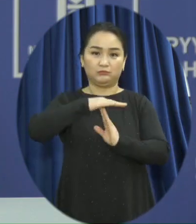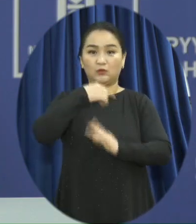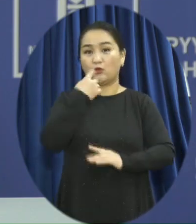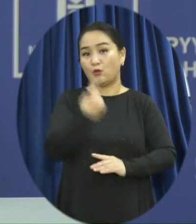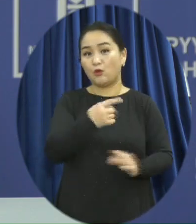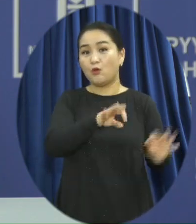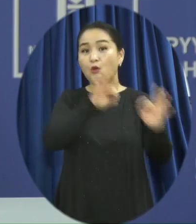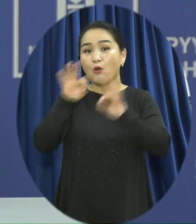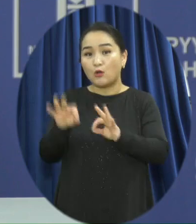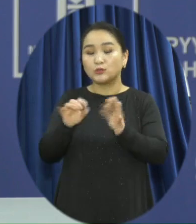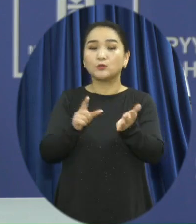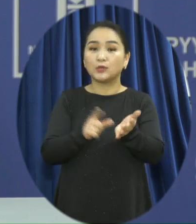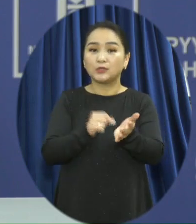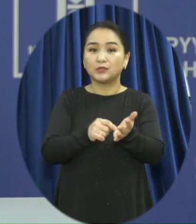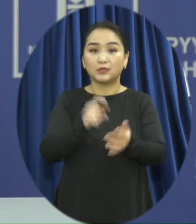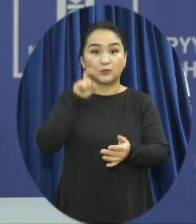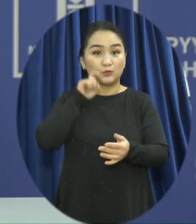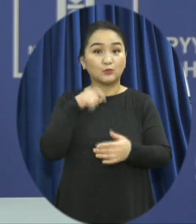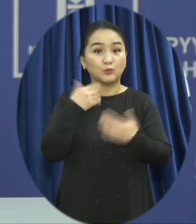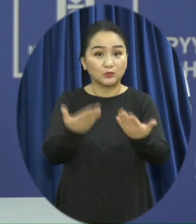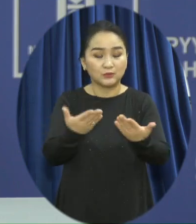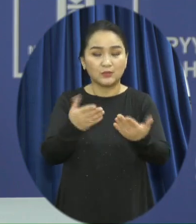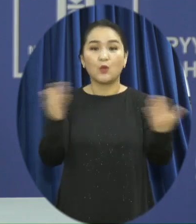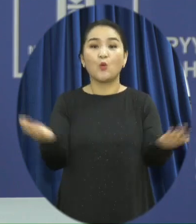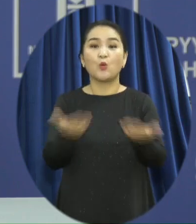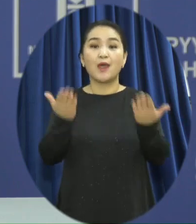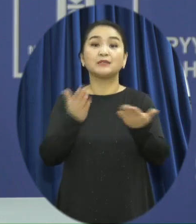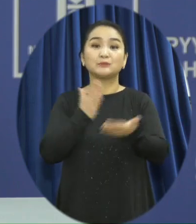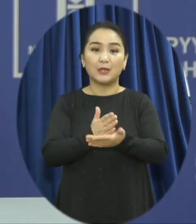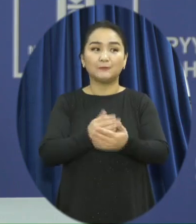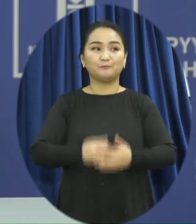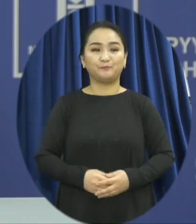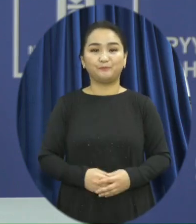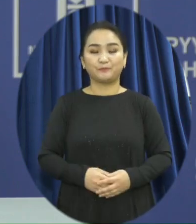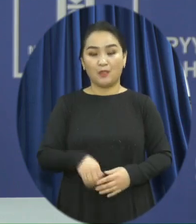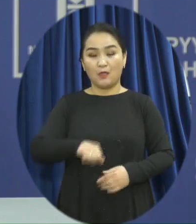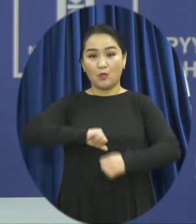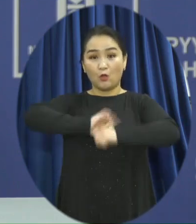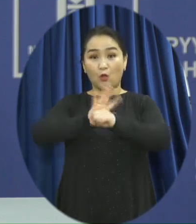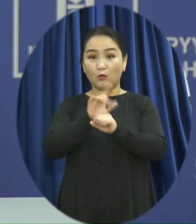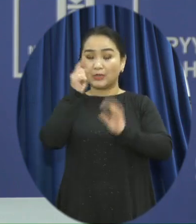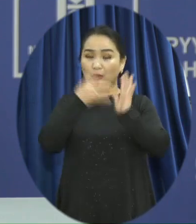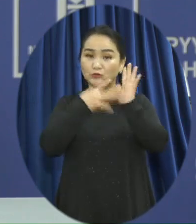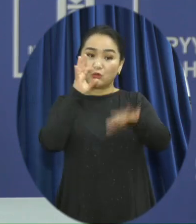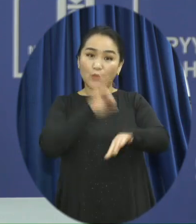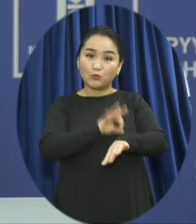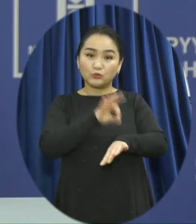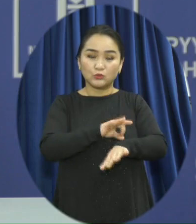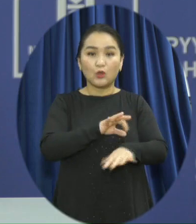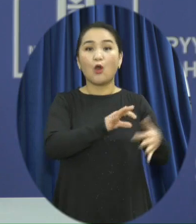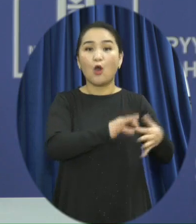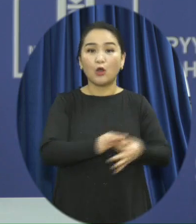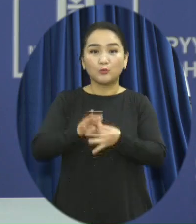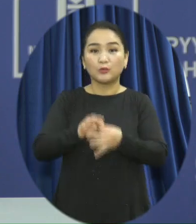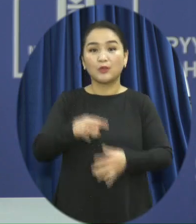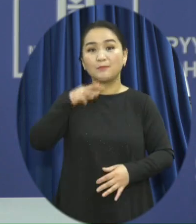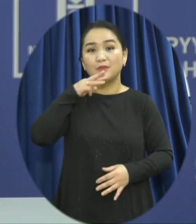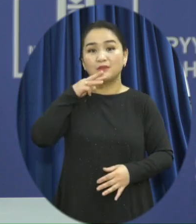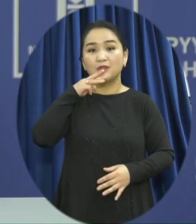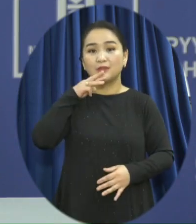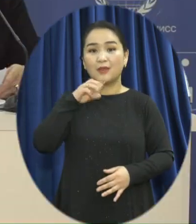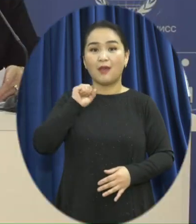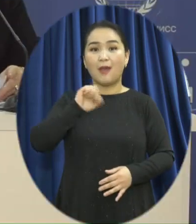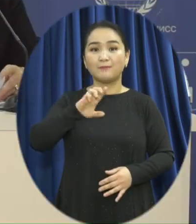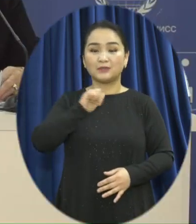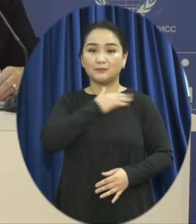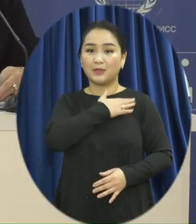боломжийг өөрсдөө гаргаач гэж ингэж уран бүтээлчдээс өгсмээр байна. Ингээд COVID-19-тэй холбоотой нөхцөл байдлын мэдээллийг та бүхэндээ амсалмаа доктор